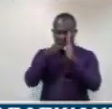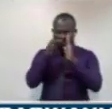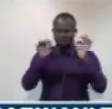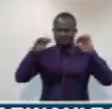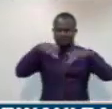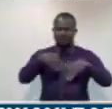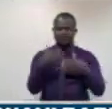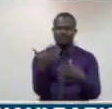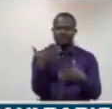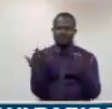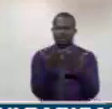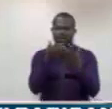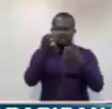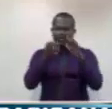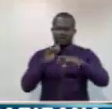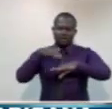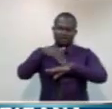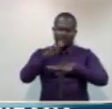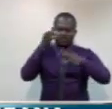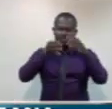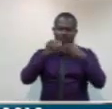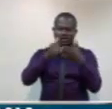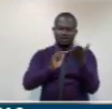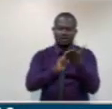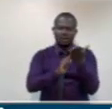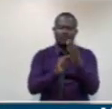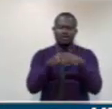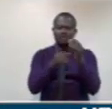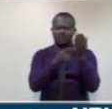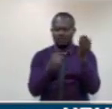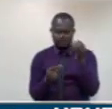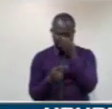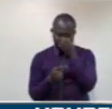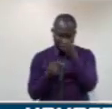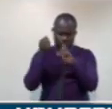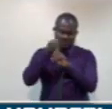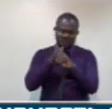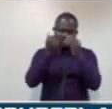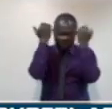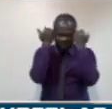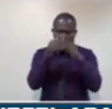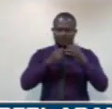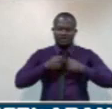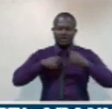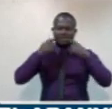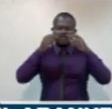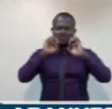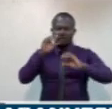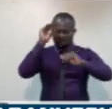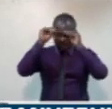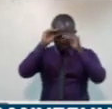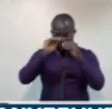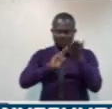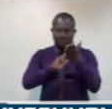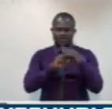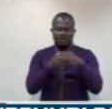n'impapuro zijyanye n'urubanza zikohererezwa ababuranyi hifashishijwe ikoranabuhanga. Umuvugizi w'inkiko mu Rwanda avuga ko amasomo yavuye mu